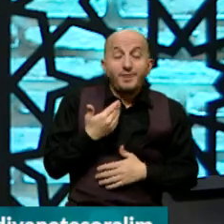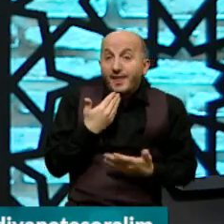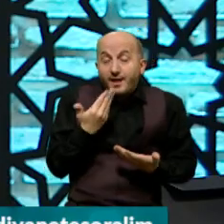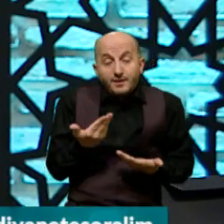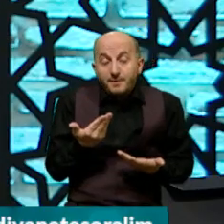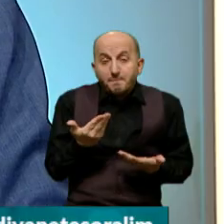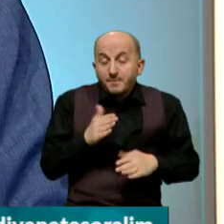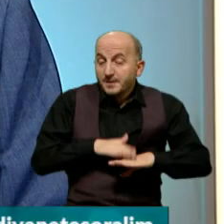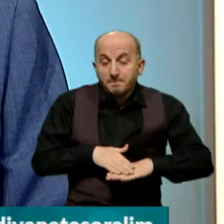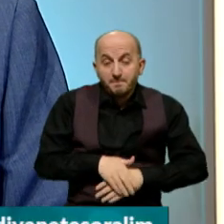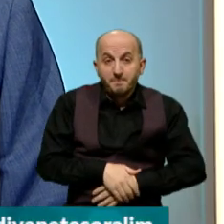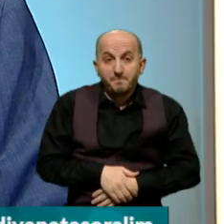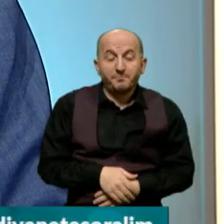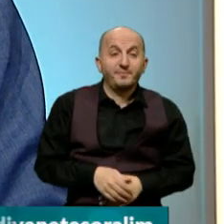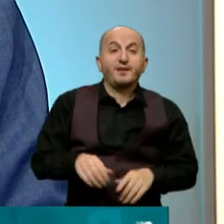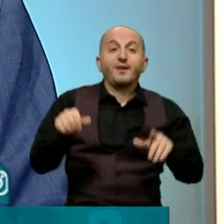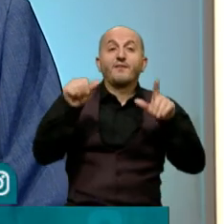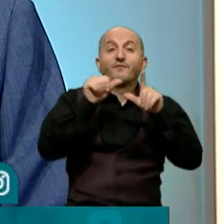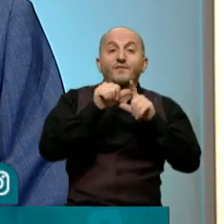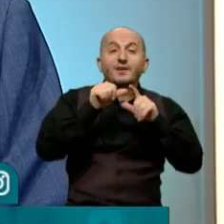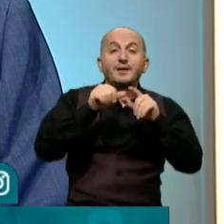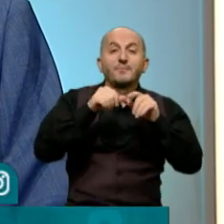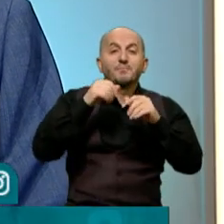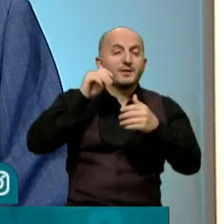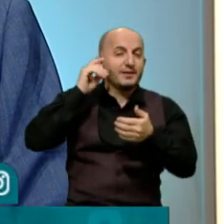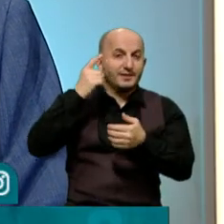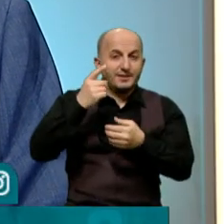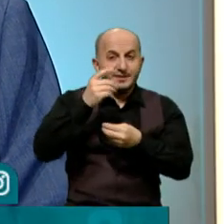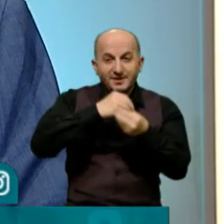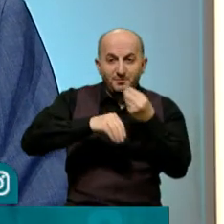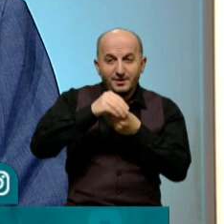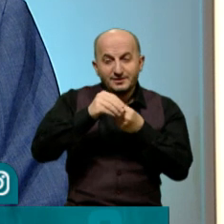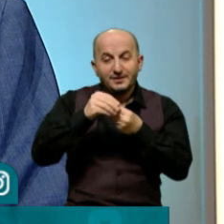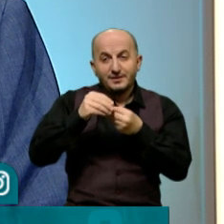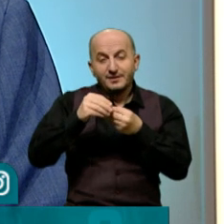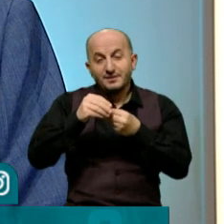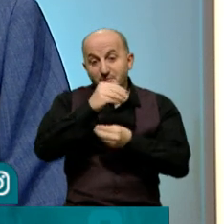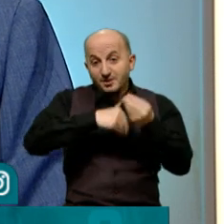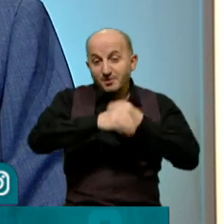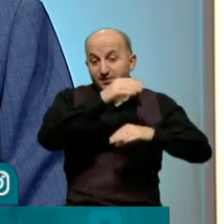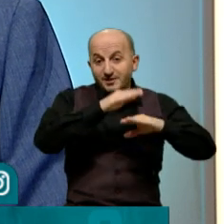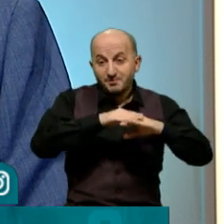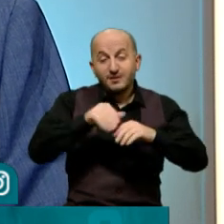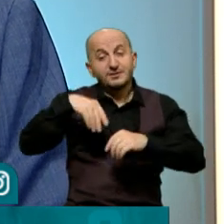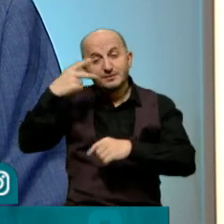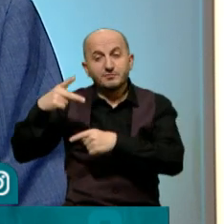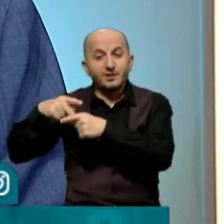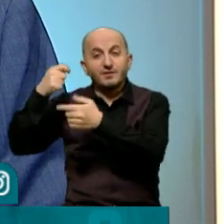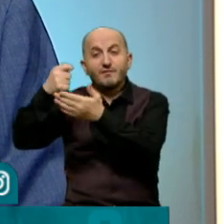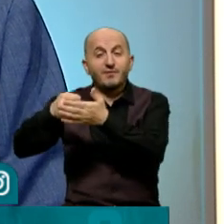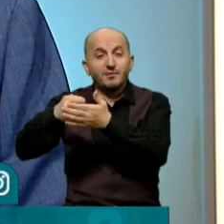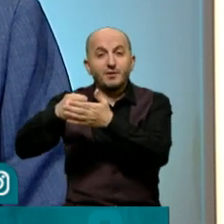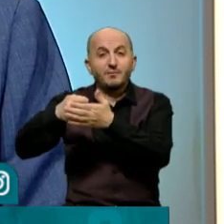söylersiniz? Şimdi Furkan Bey, yani bir ibadet diğer ibadet, bir ibadeti yapmak diğer ibadetten